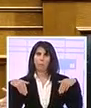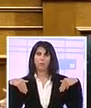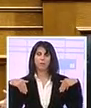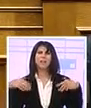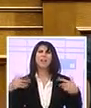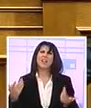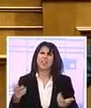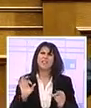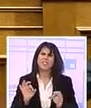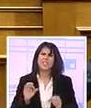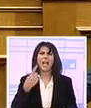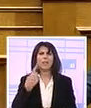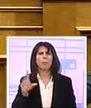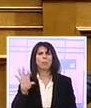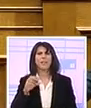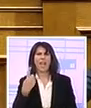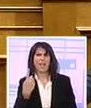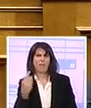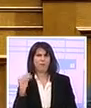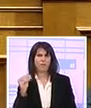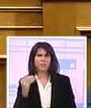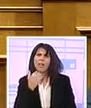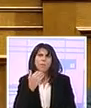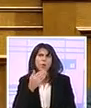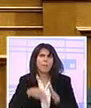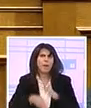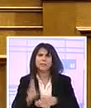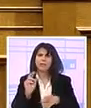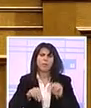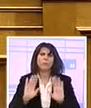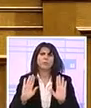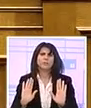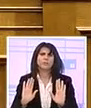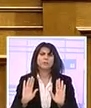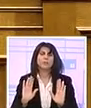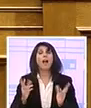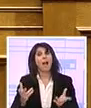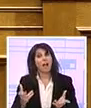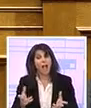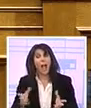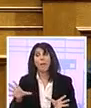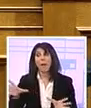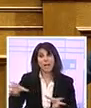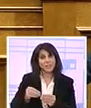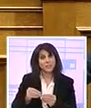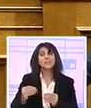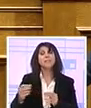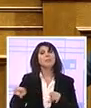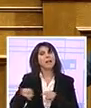περάσετε με 151 βουλευτές. Χωρίς τη συνενοχή και τη συνευθύνη του κυρίου Σαμαρά.